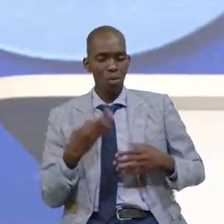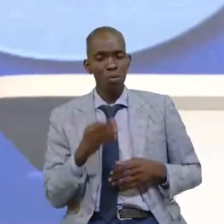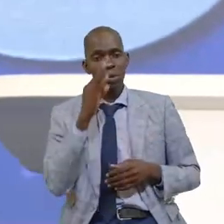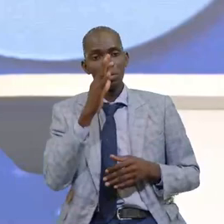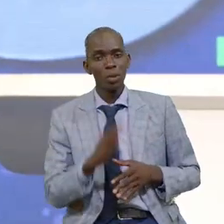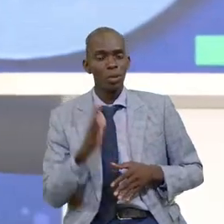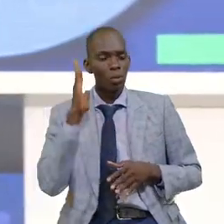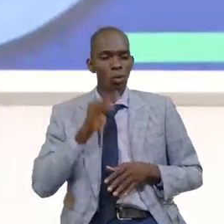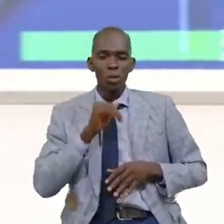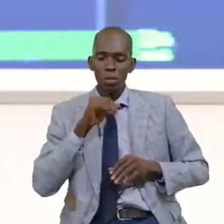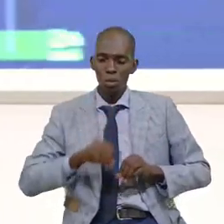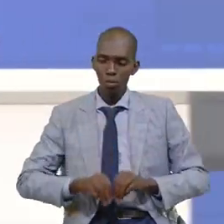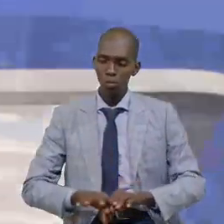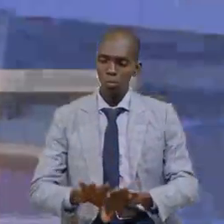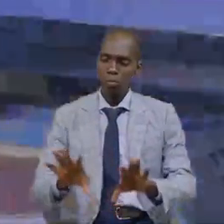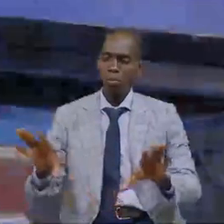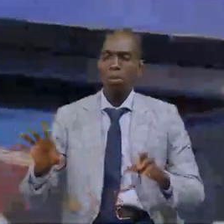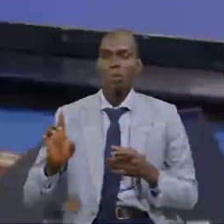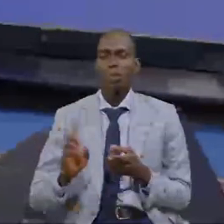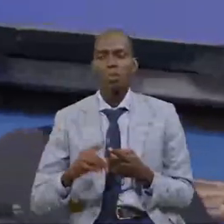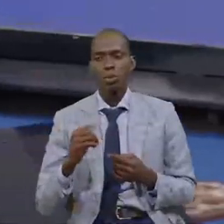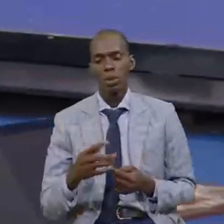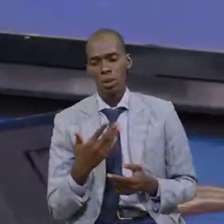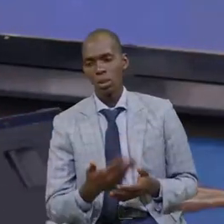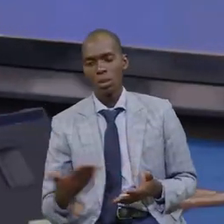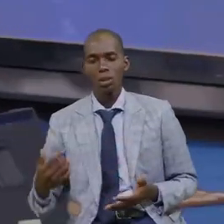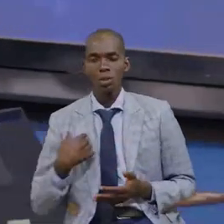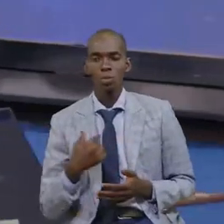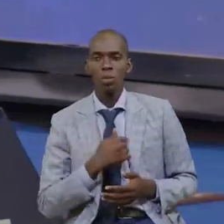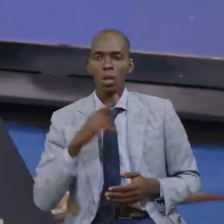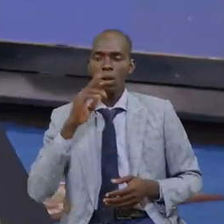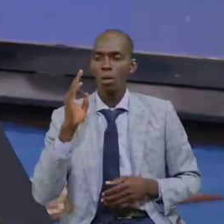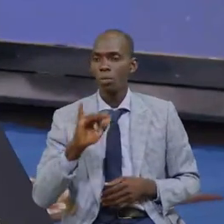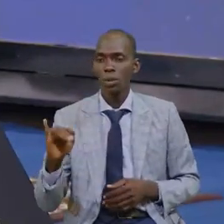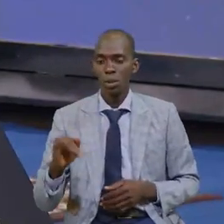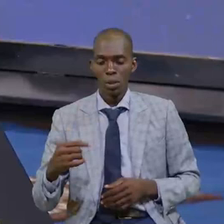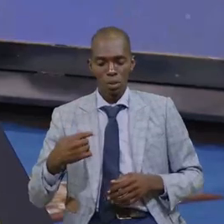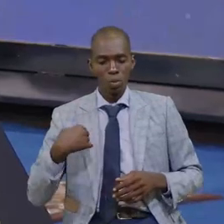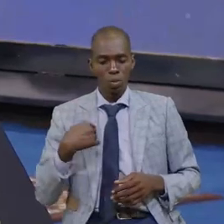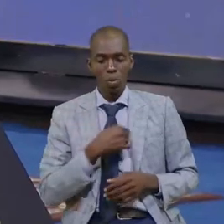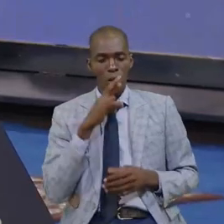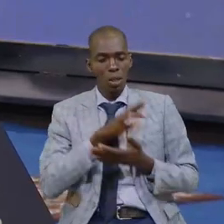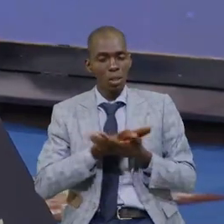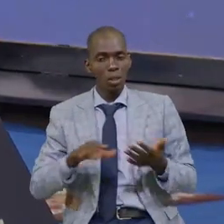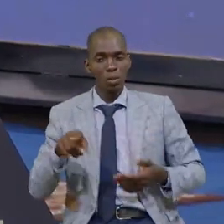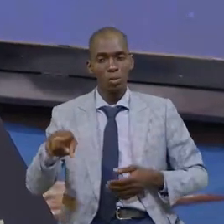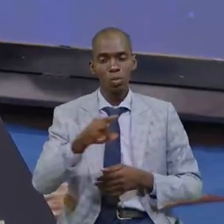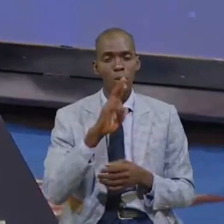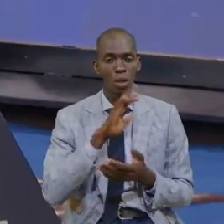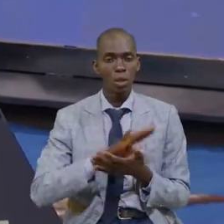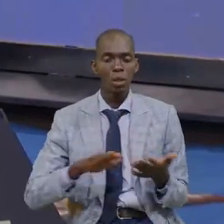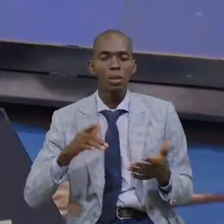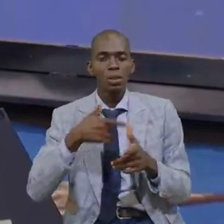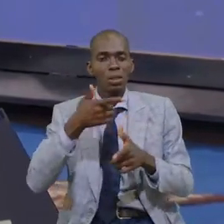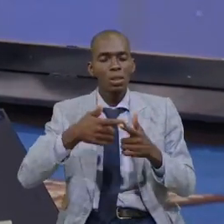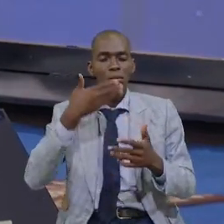se répande pas dans le contenu que nous apportons. Et nous sommes purs, vous êtes purs. Et la bonté de